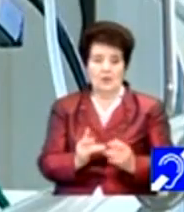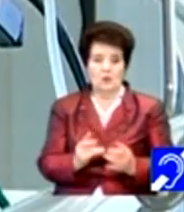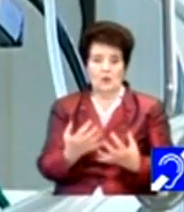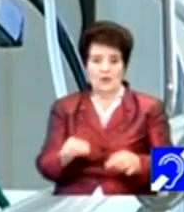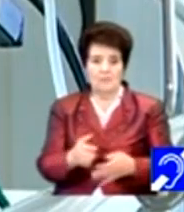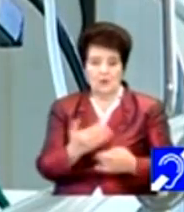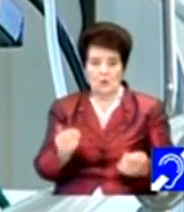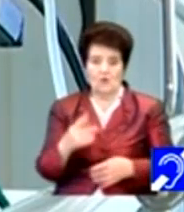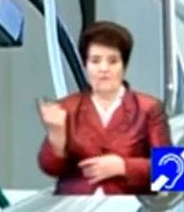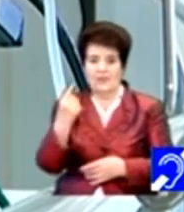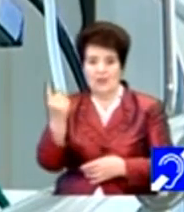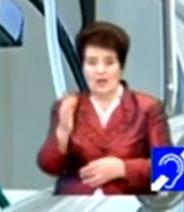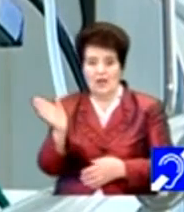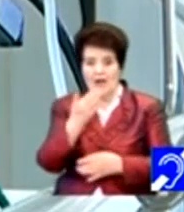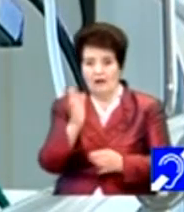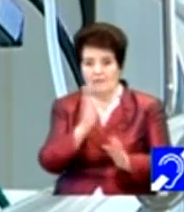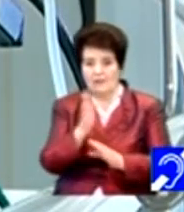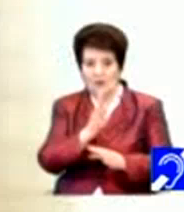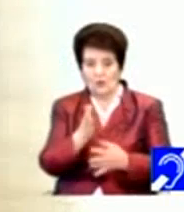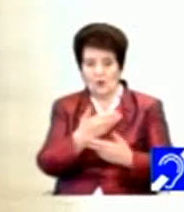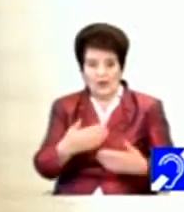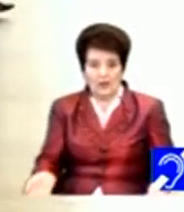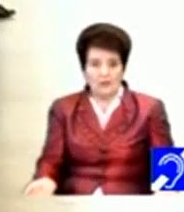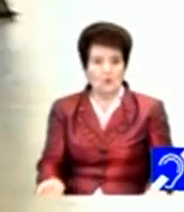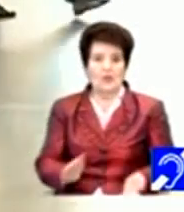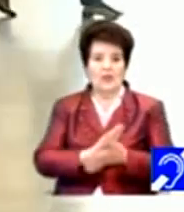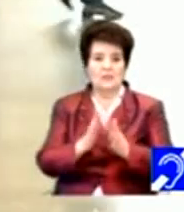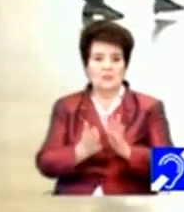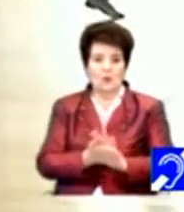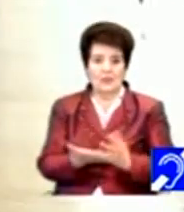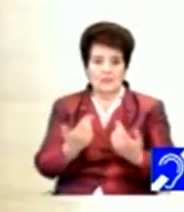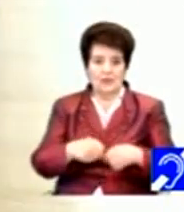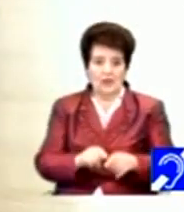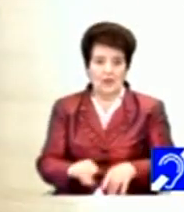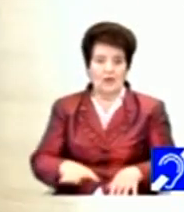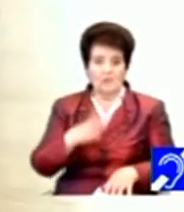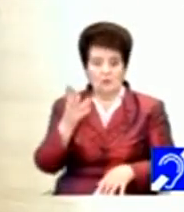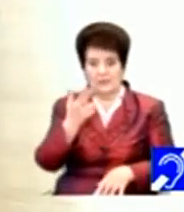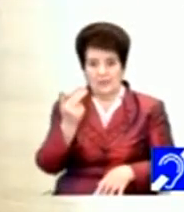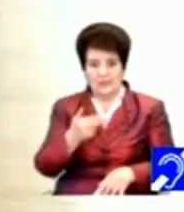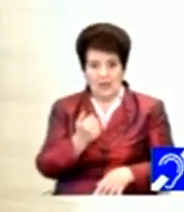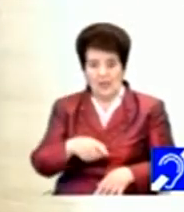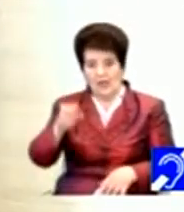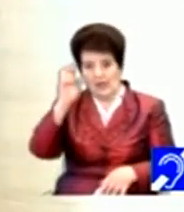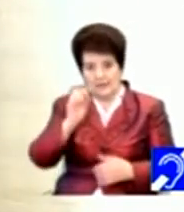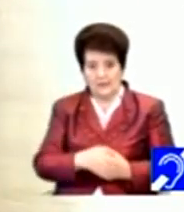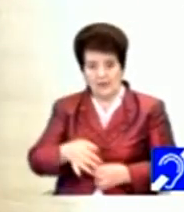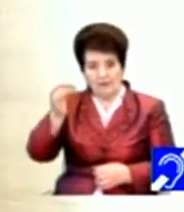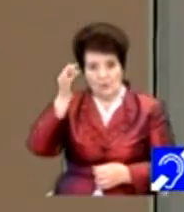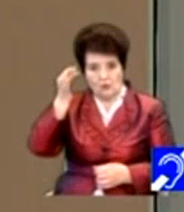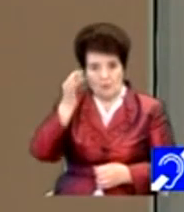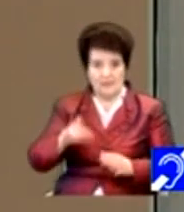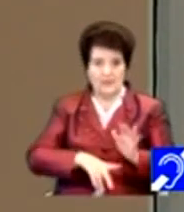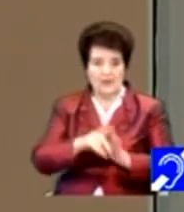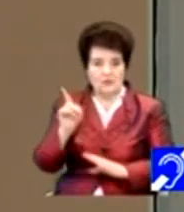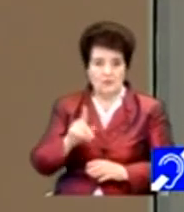nici ventilatoare libere. Deci noi am ajuns, de fapt, la situația în care era Italia ca țară. Vă aduceți aminte la